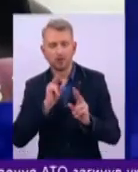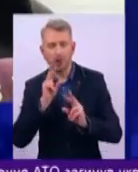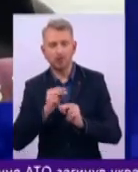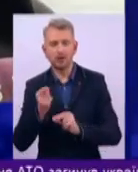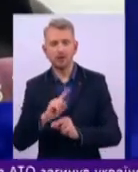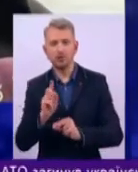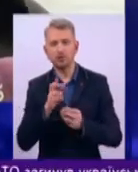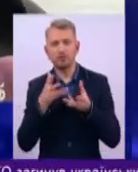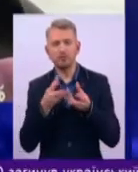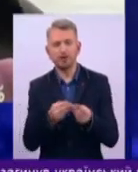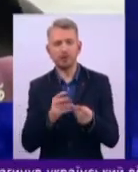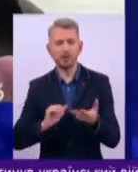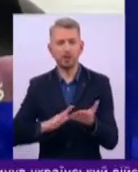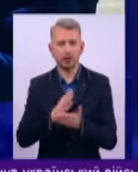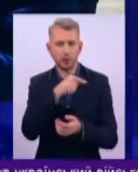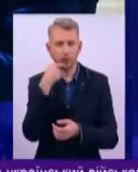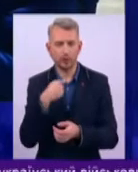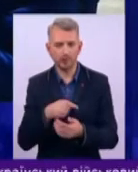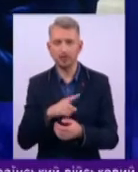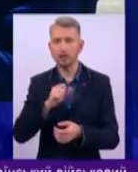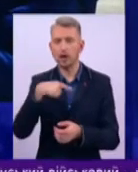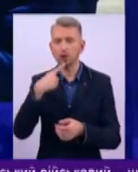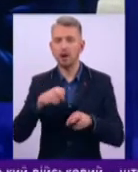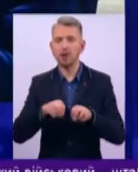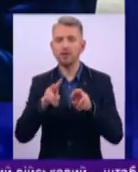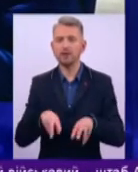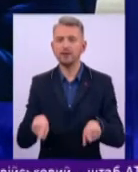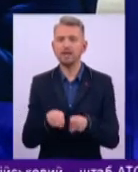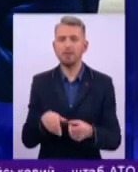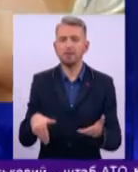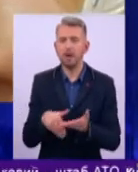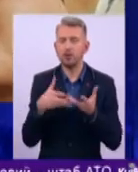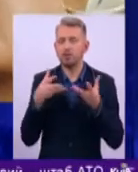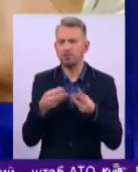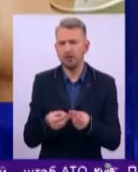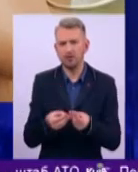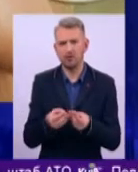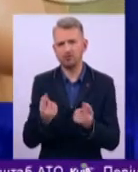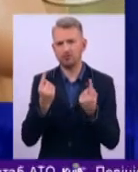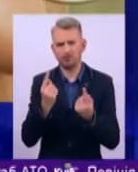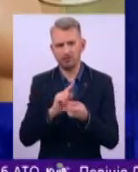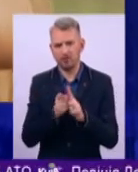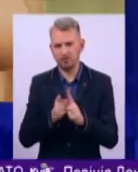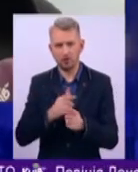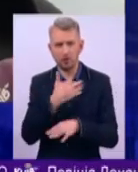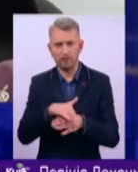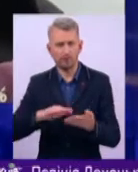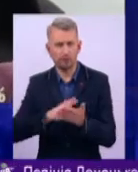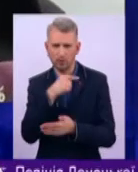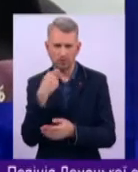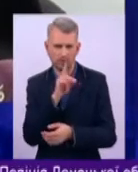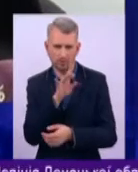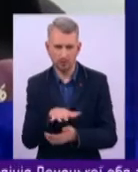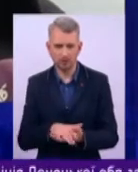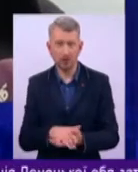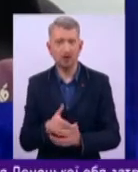щоб вплинути на політику Росії. За словами фахівців, такі методи впливу навряд чи суттєво змінять зовнішню політику Росії. На сьогоднішній